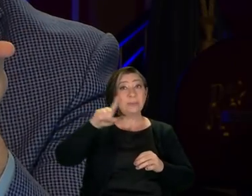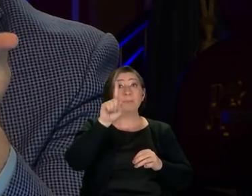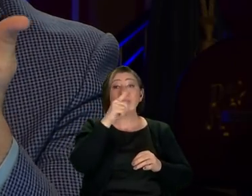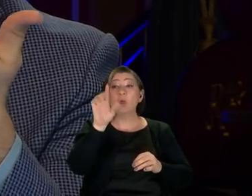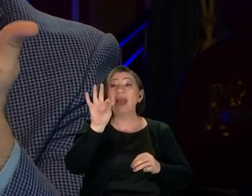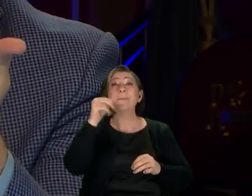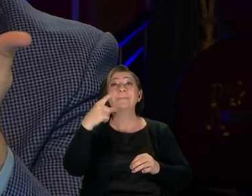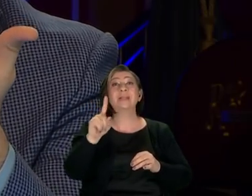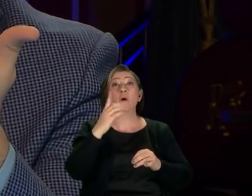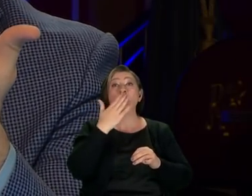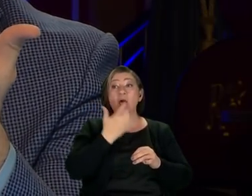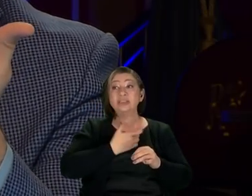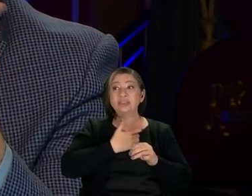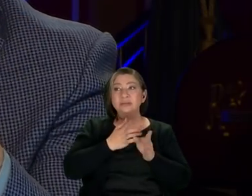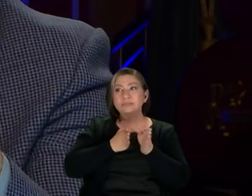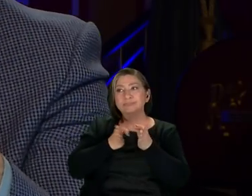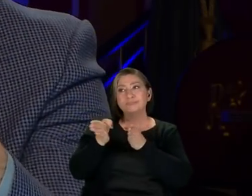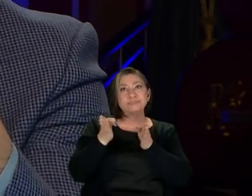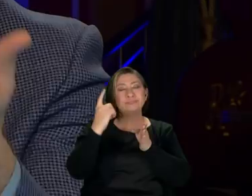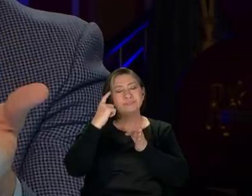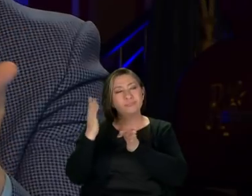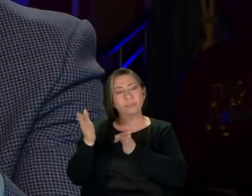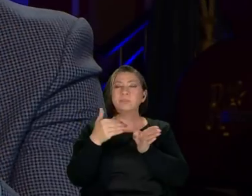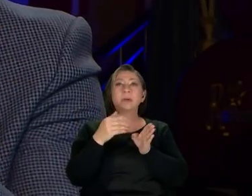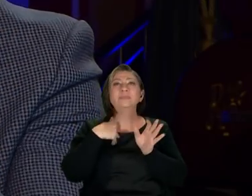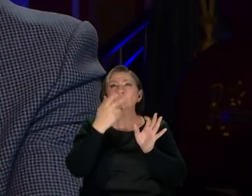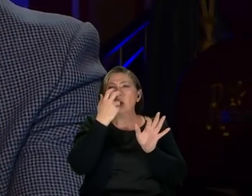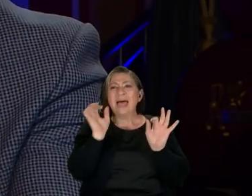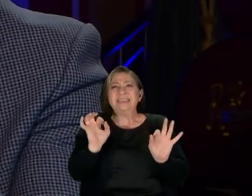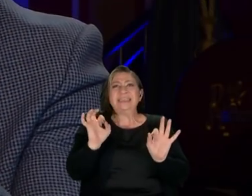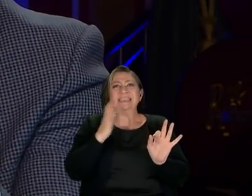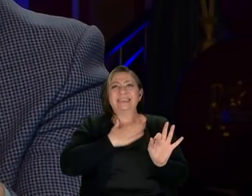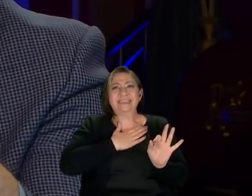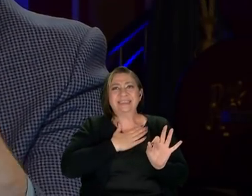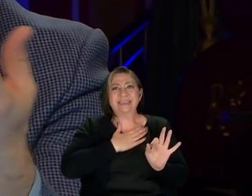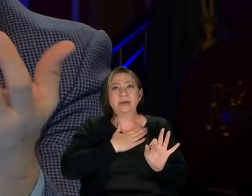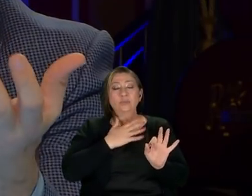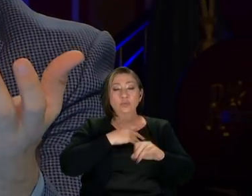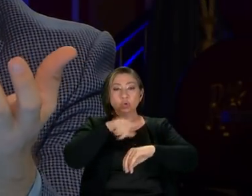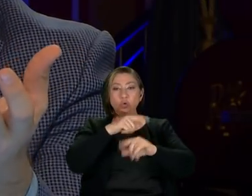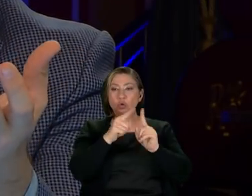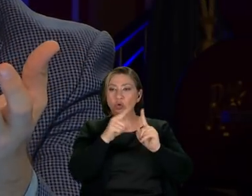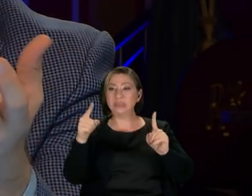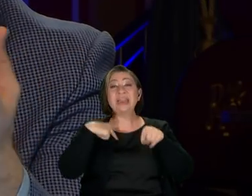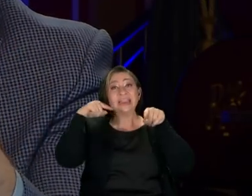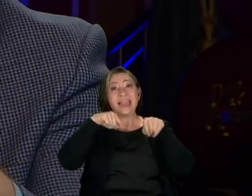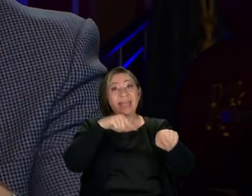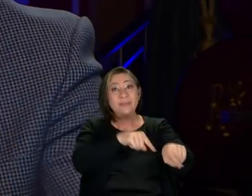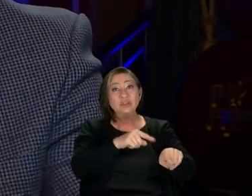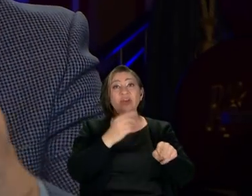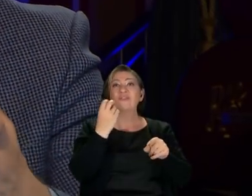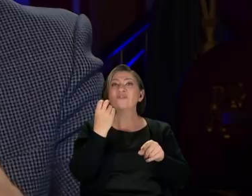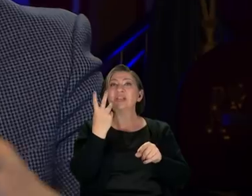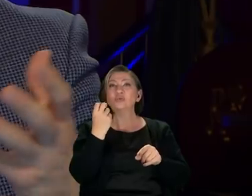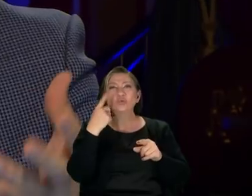1.050.000 öğrenciyi yönlendiriyor. Biz bunda çok hassas davranıyoruz ve onlar da biz bu süreci bu şekilde takip edince